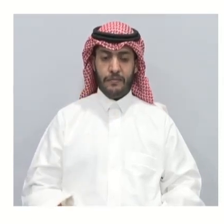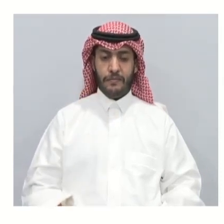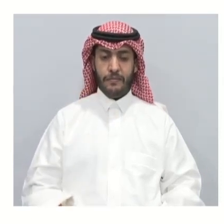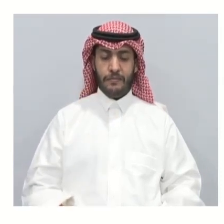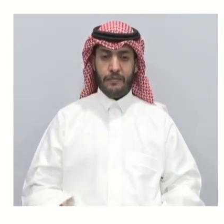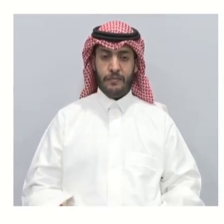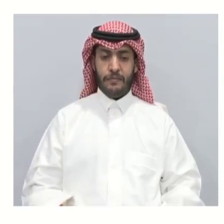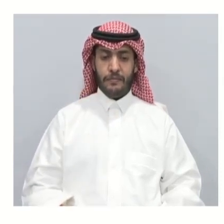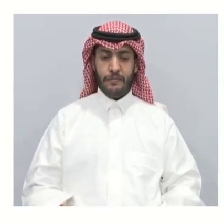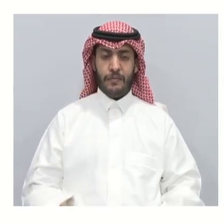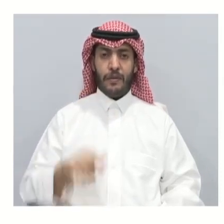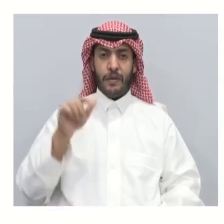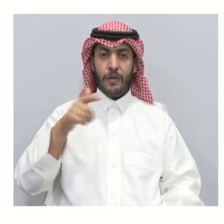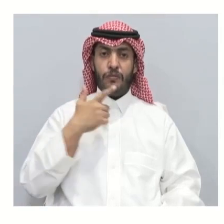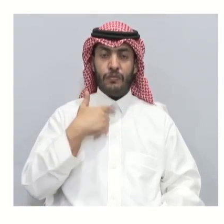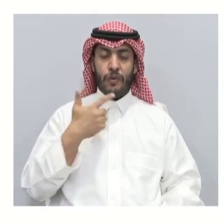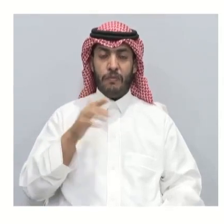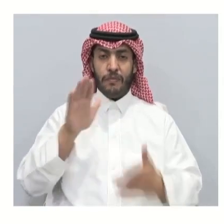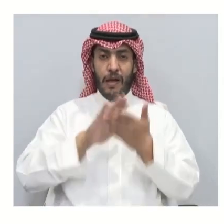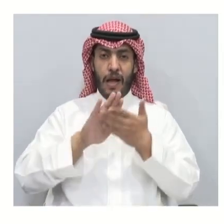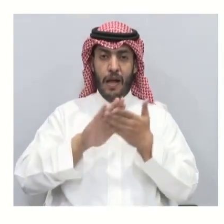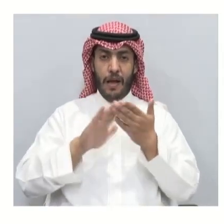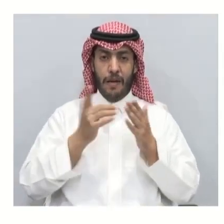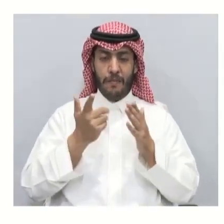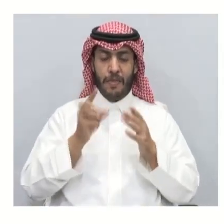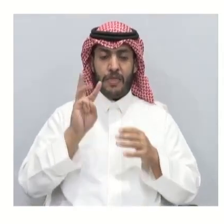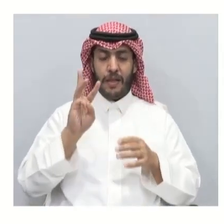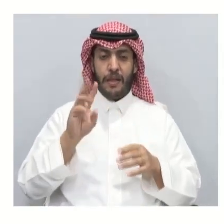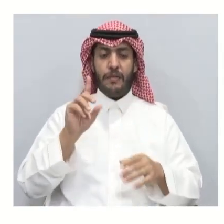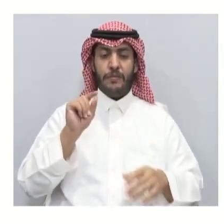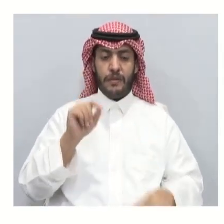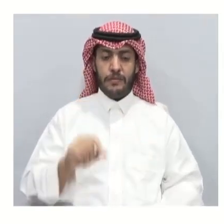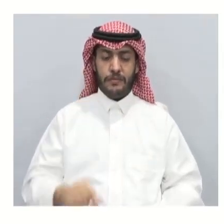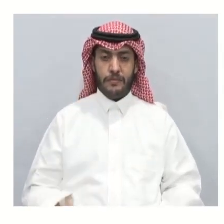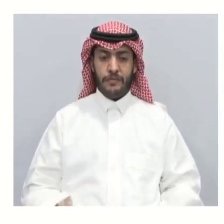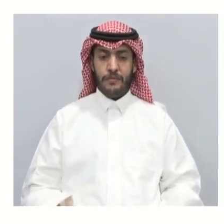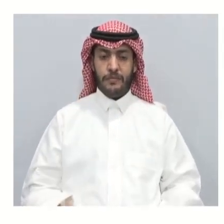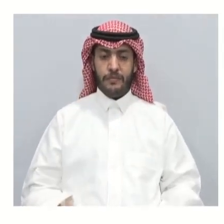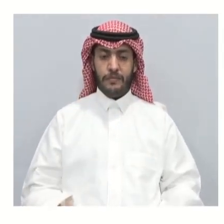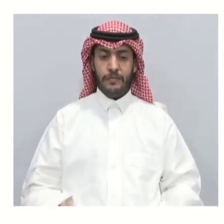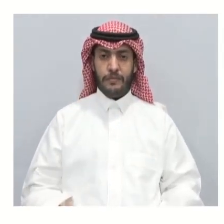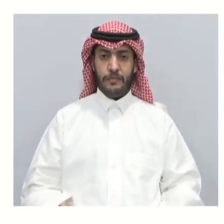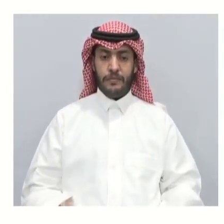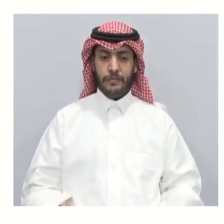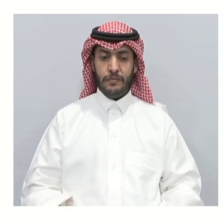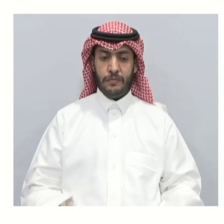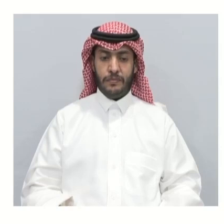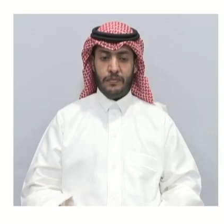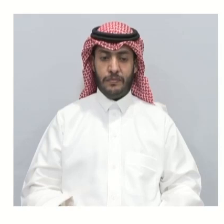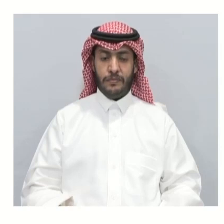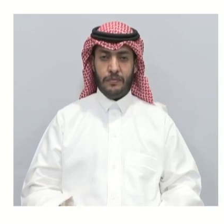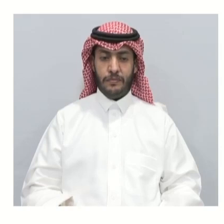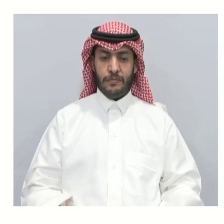احتاج ان اضل لكم مبدعين قلنا ثلاثه اجزاء بارك الله فيكم اذا هذا الجزء الثاني